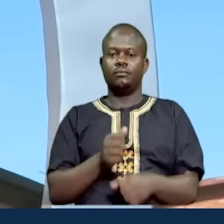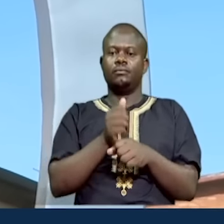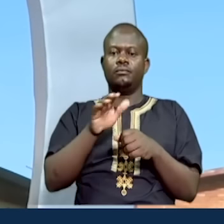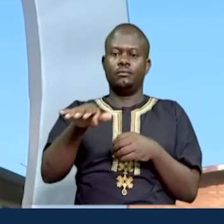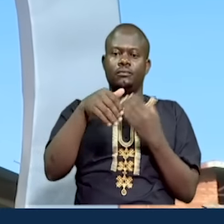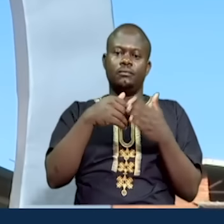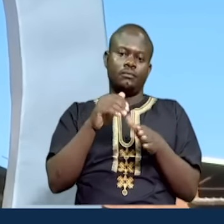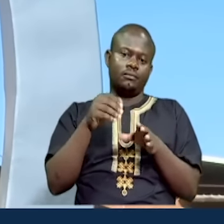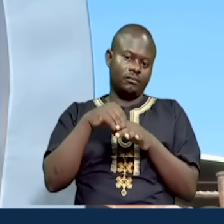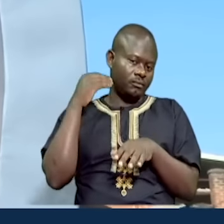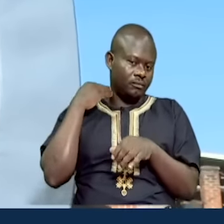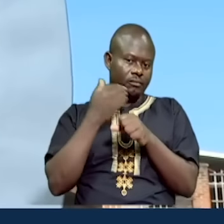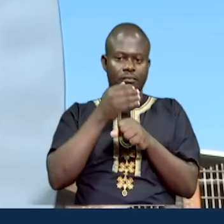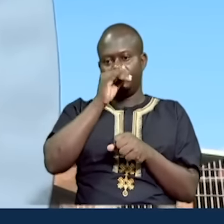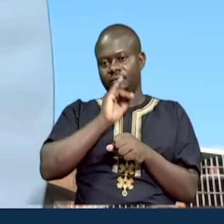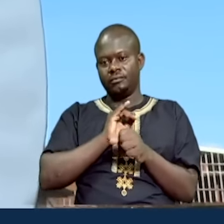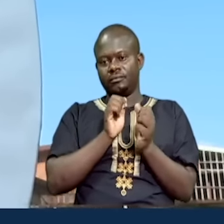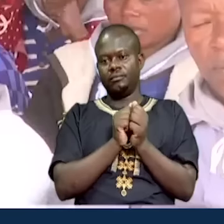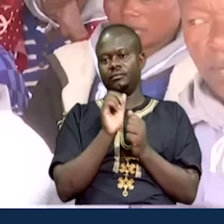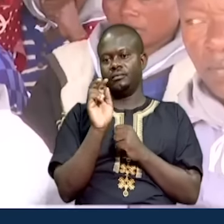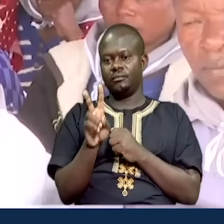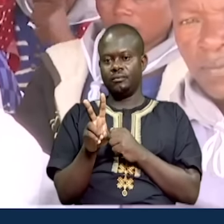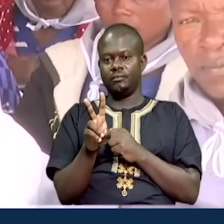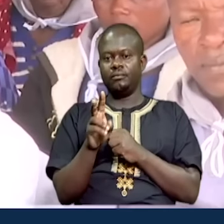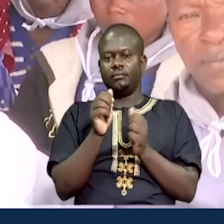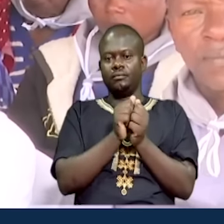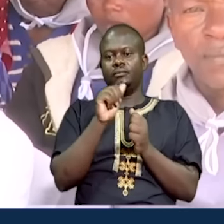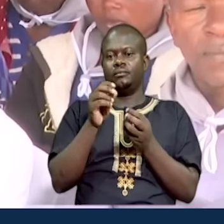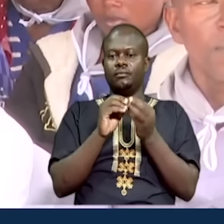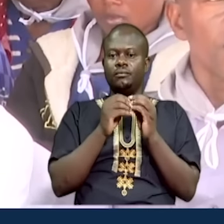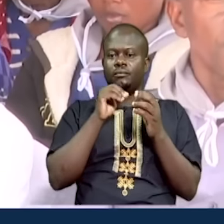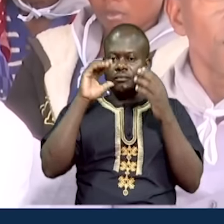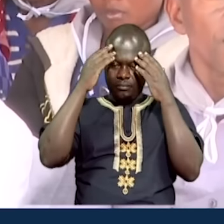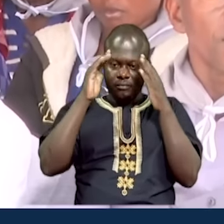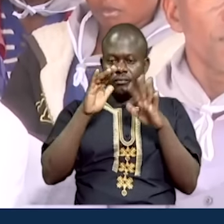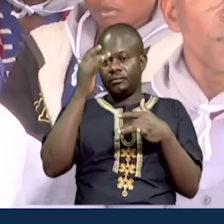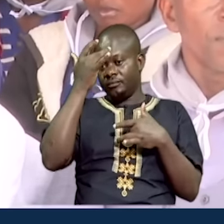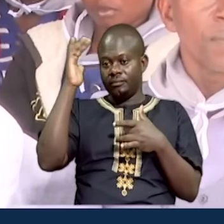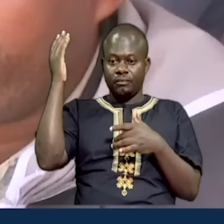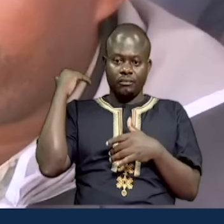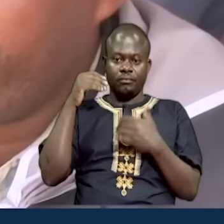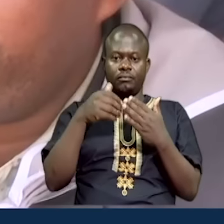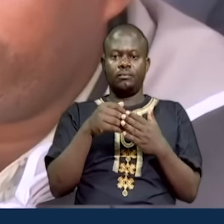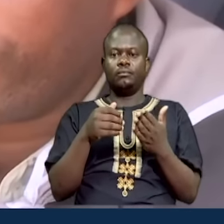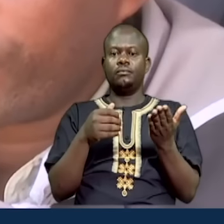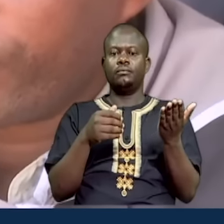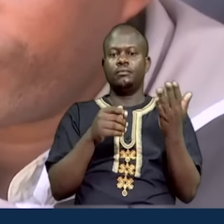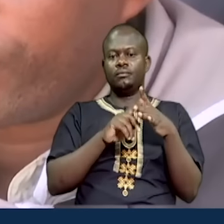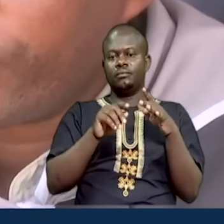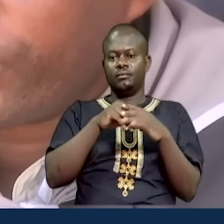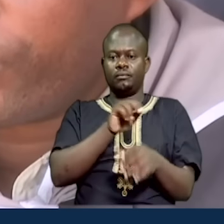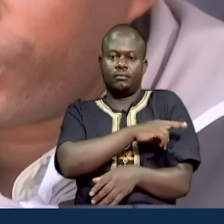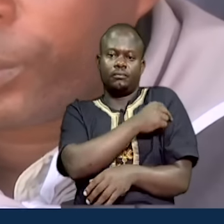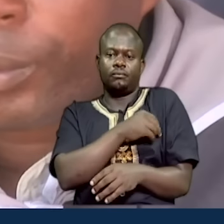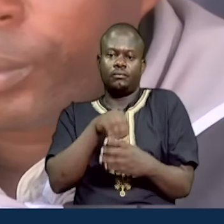bazize genocide yakorewe abatutsi ni 12 hamwe n'undi mubare utaramenyekana w'abari abarwayi abari abarwaza n'abahungiye muri ibitaro mu gihe